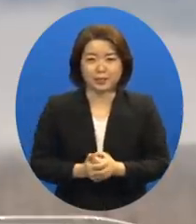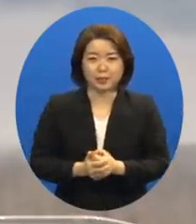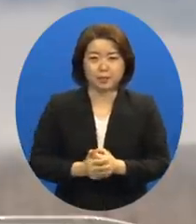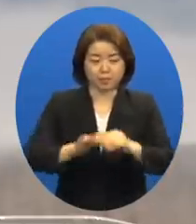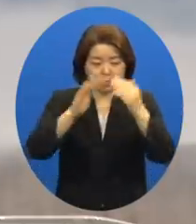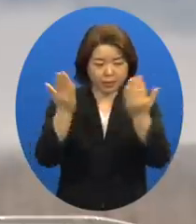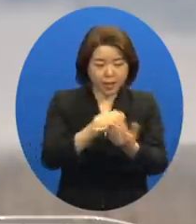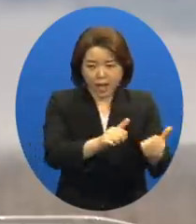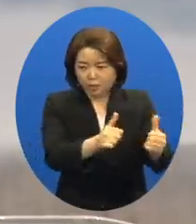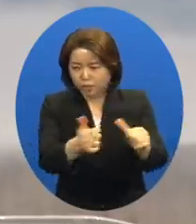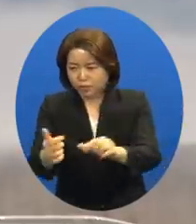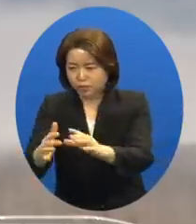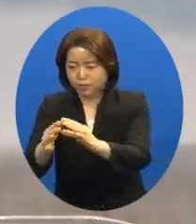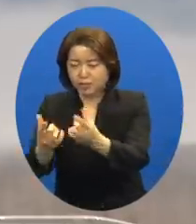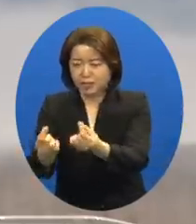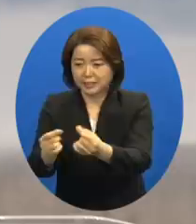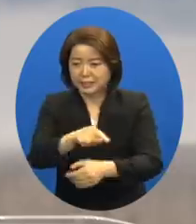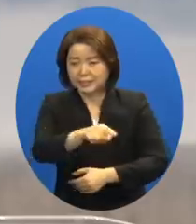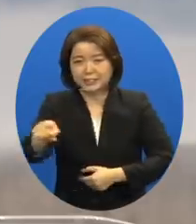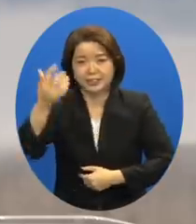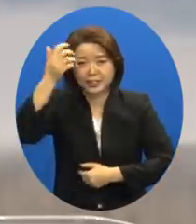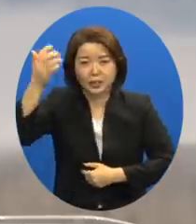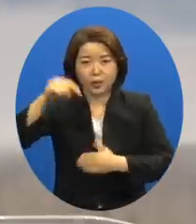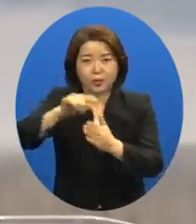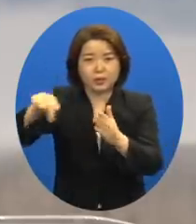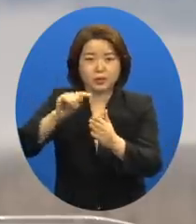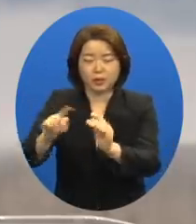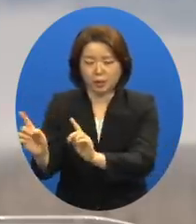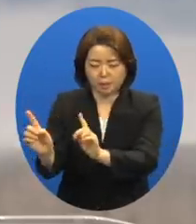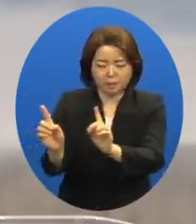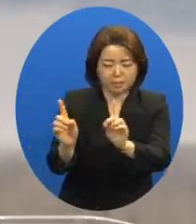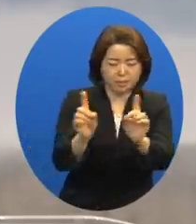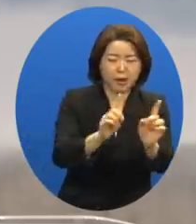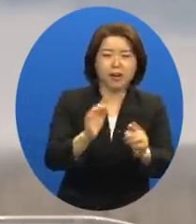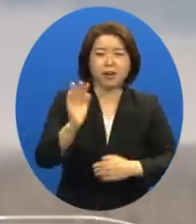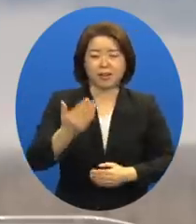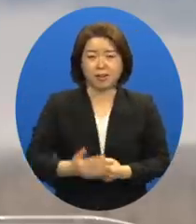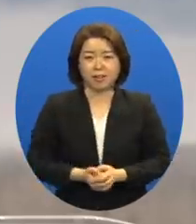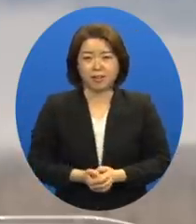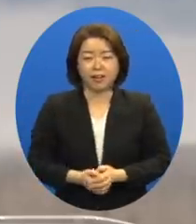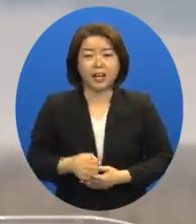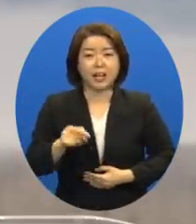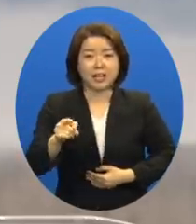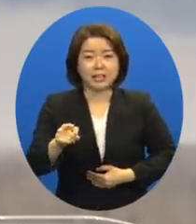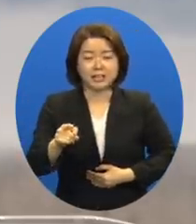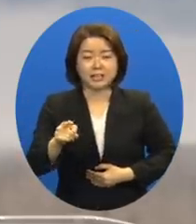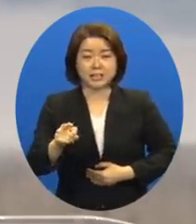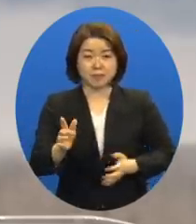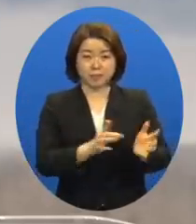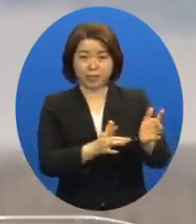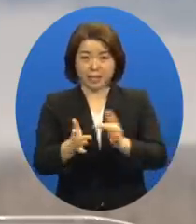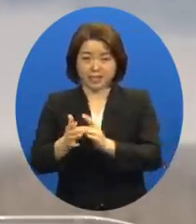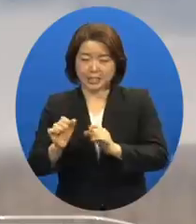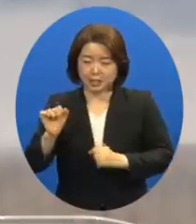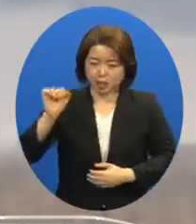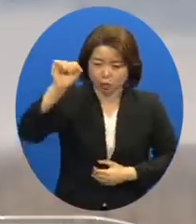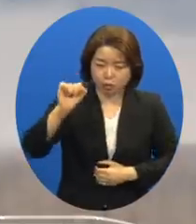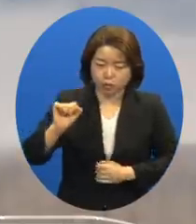죽은 것 같은 그들의 영혼 속에 부활의 역사가 일어나는 것. 이것이 바로 지저스 무브먼트,